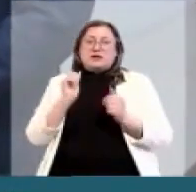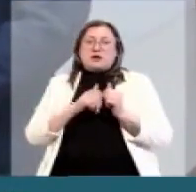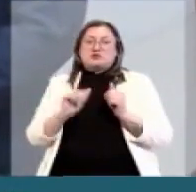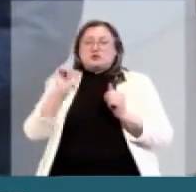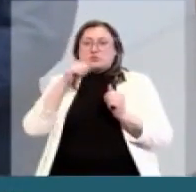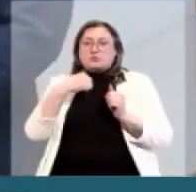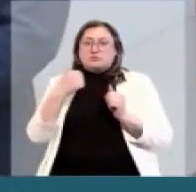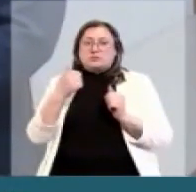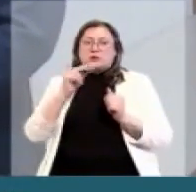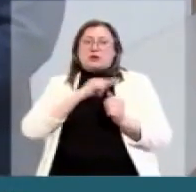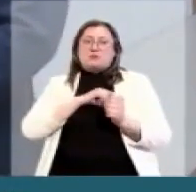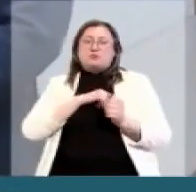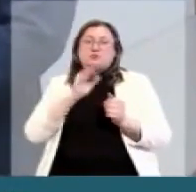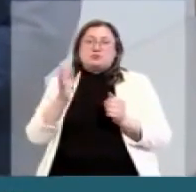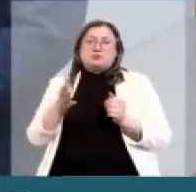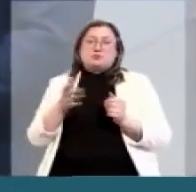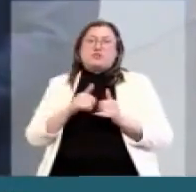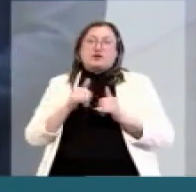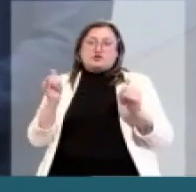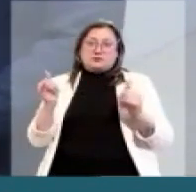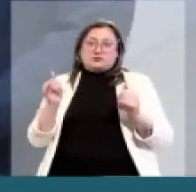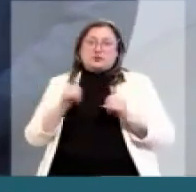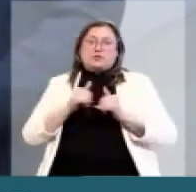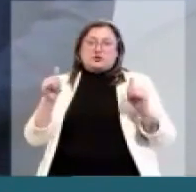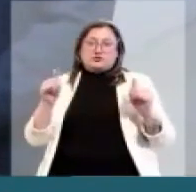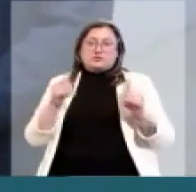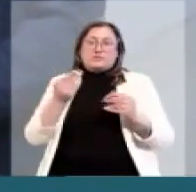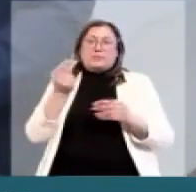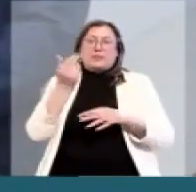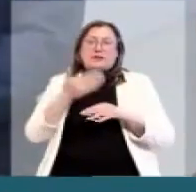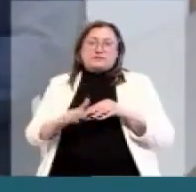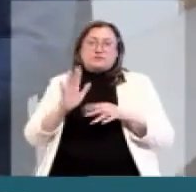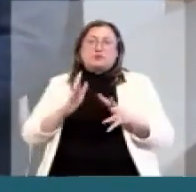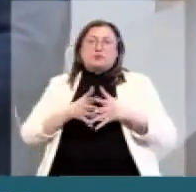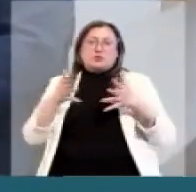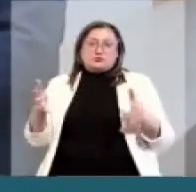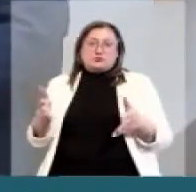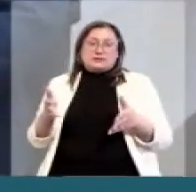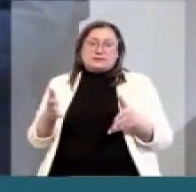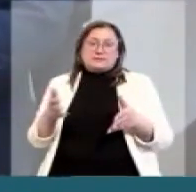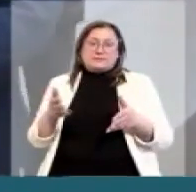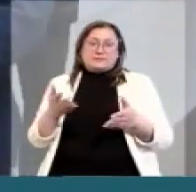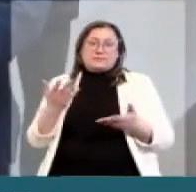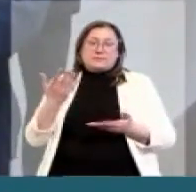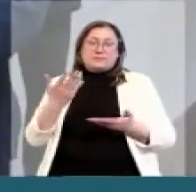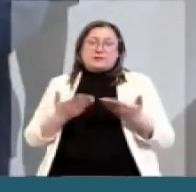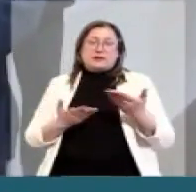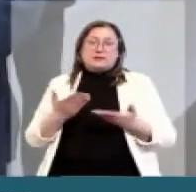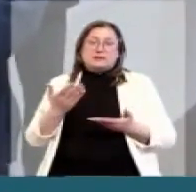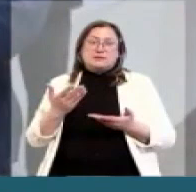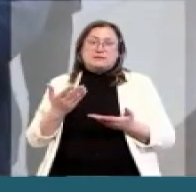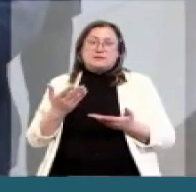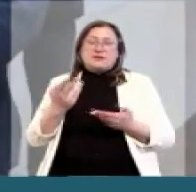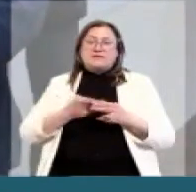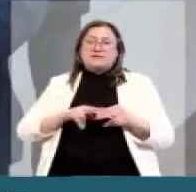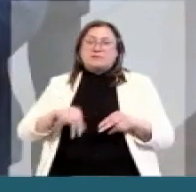годом работа будет увеличиваться, финансирование будет увеличиваться. Если только